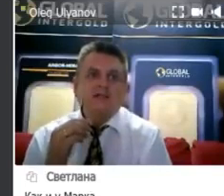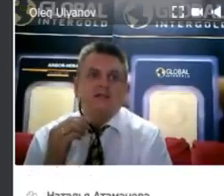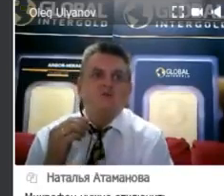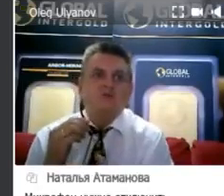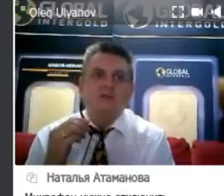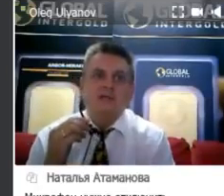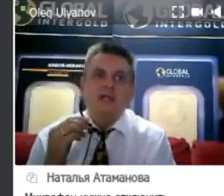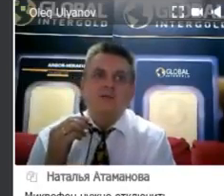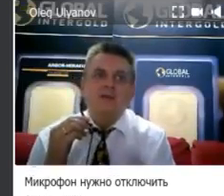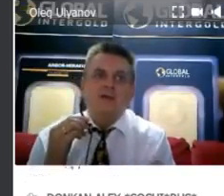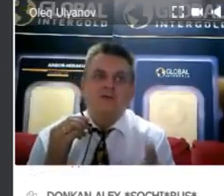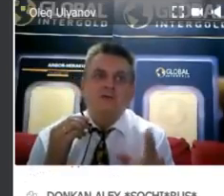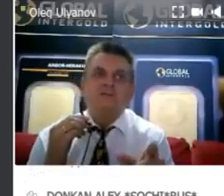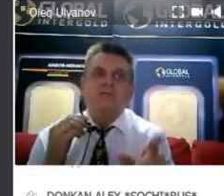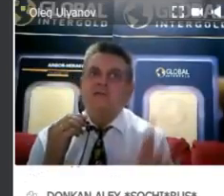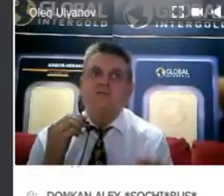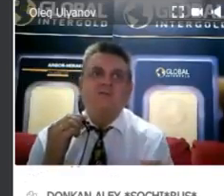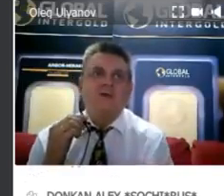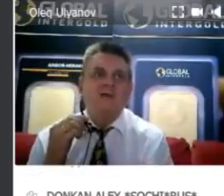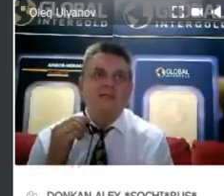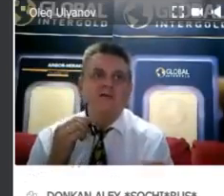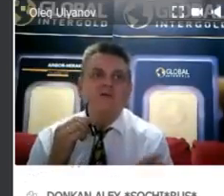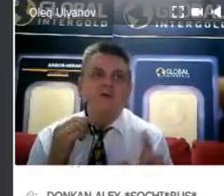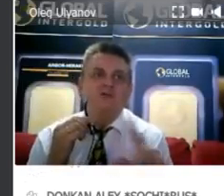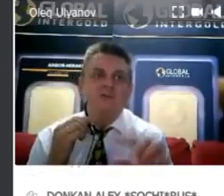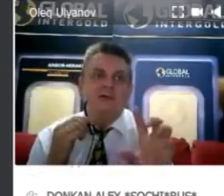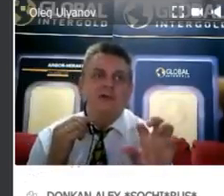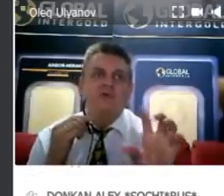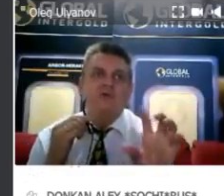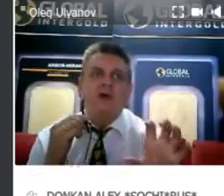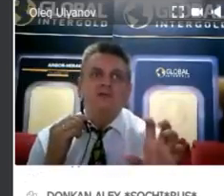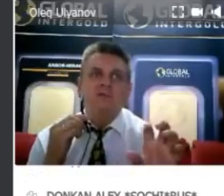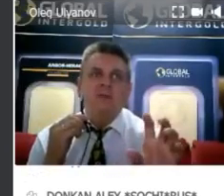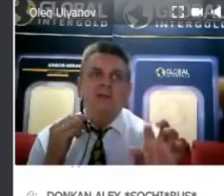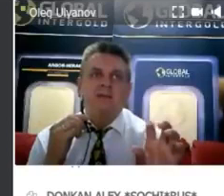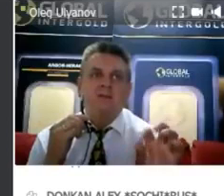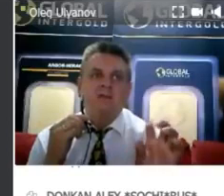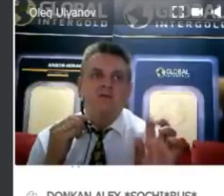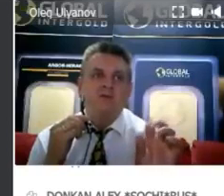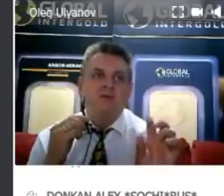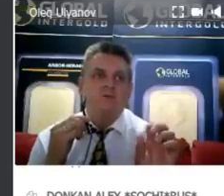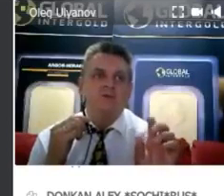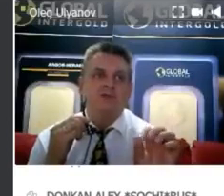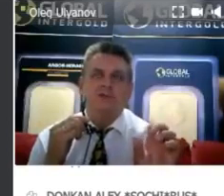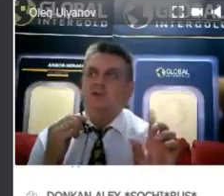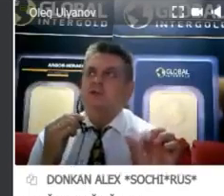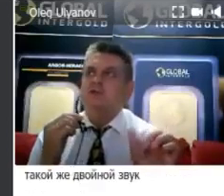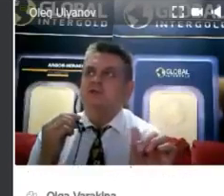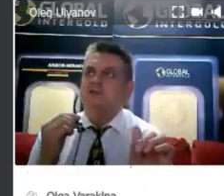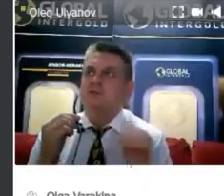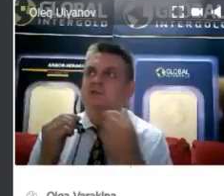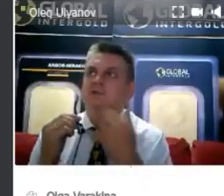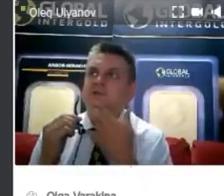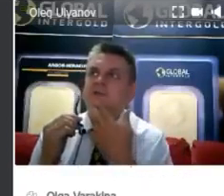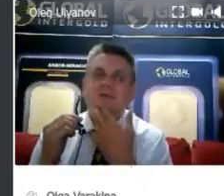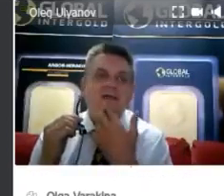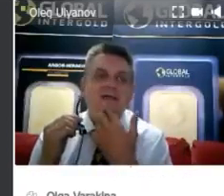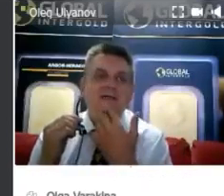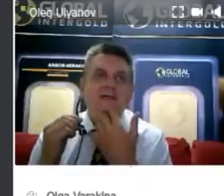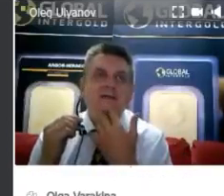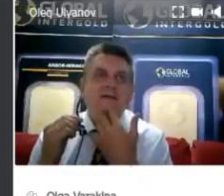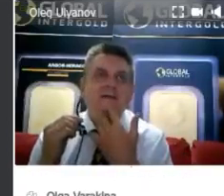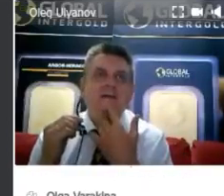Александр, это нужно не микрофон здесь, не в конференц-зале выключить микрофон, а у себя там на телефоне немножко тише